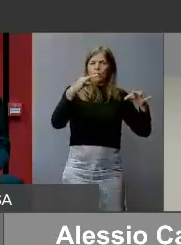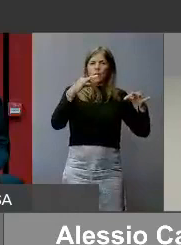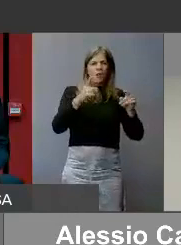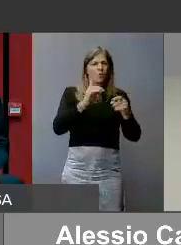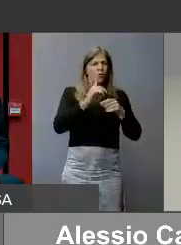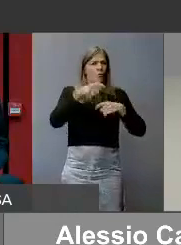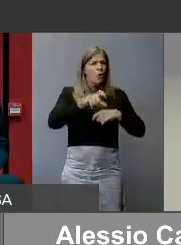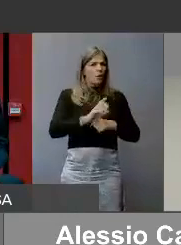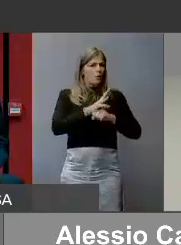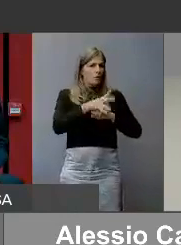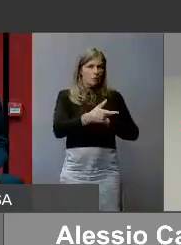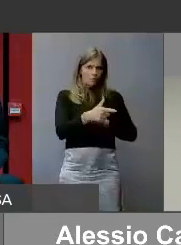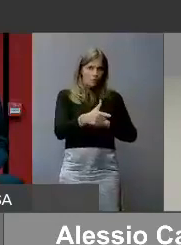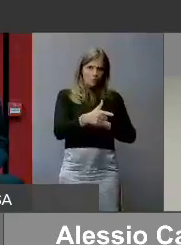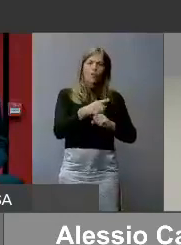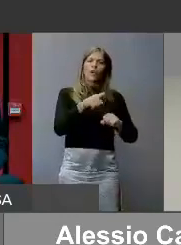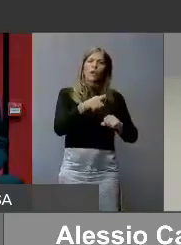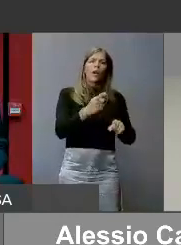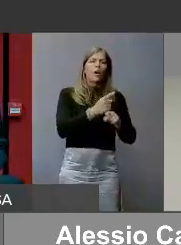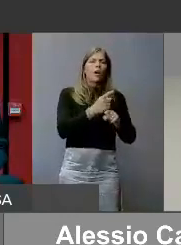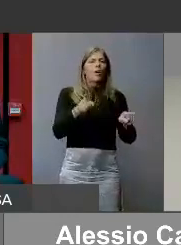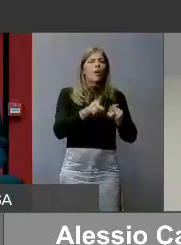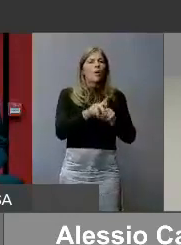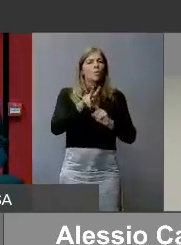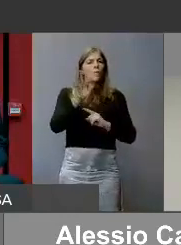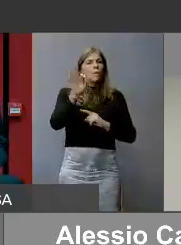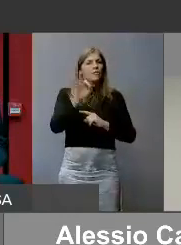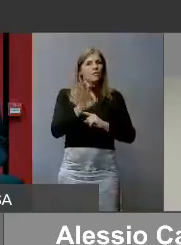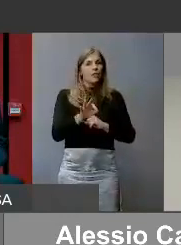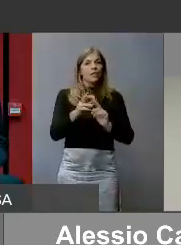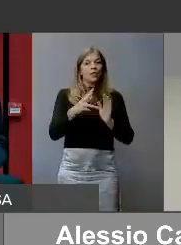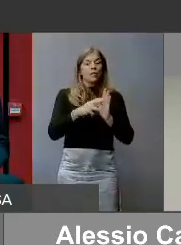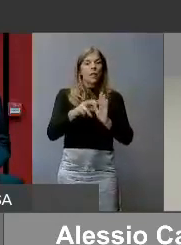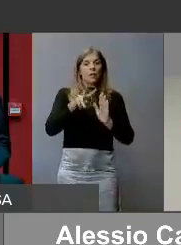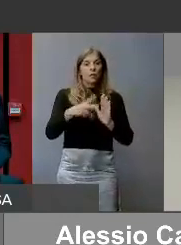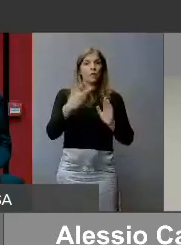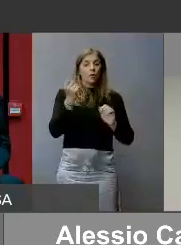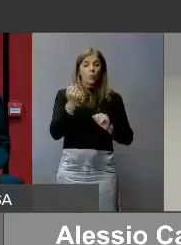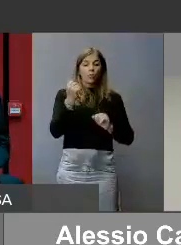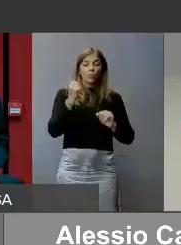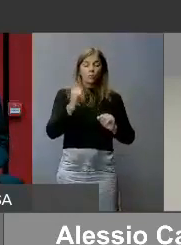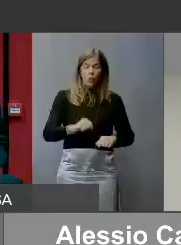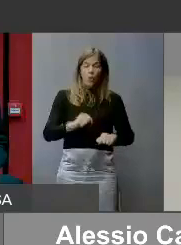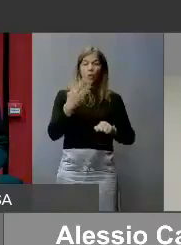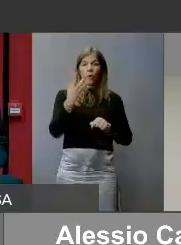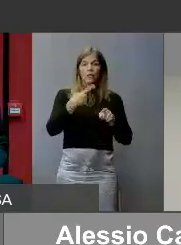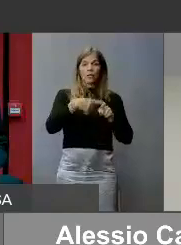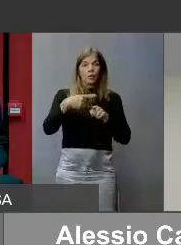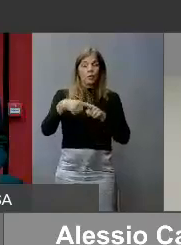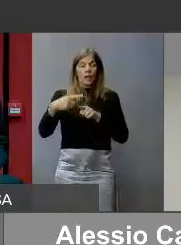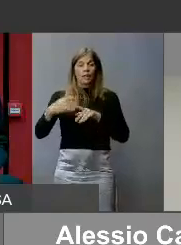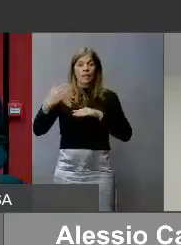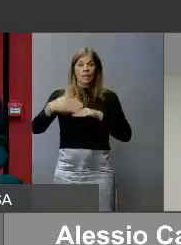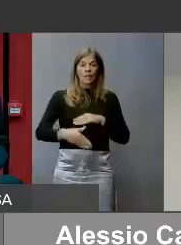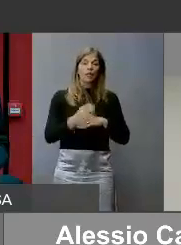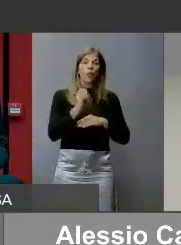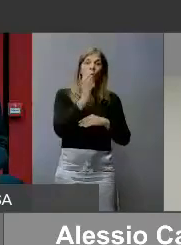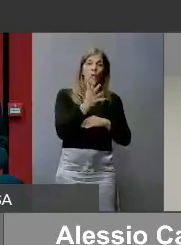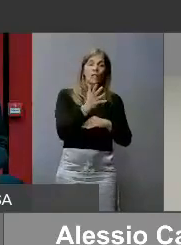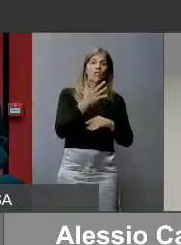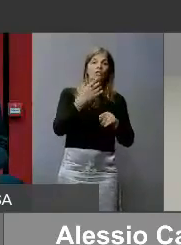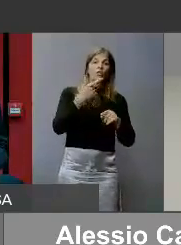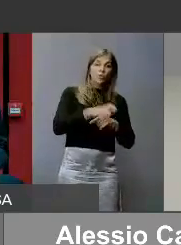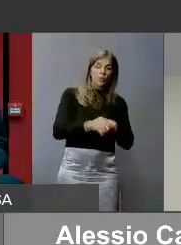83 per cento della tari dovuta per l'anno 2020 s riscossi in quattro rate con scadenza 15 giugno 15 luglio al 15 agosto